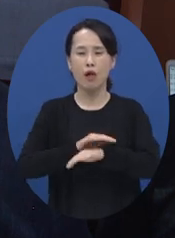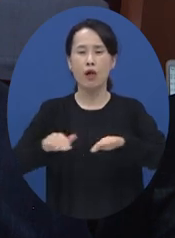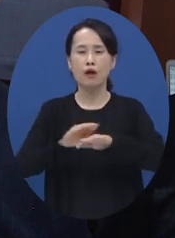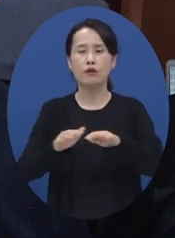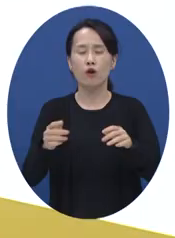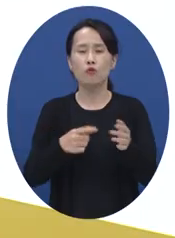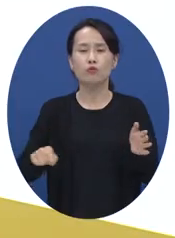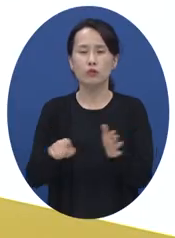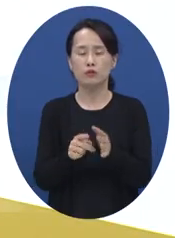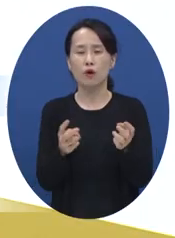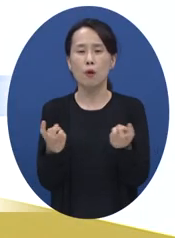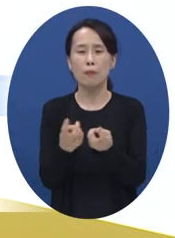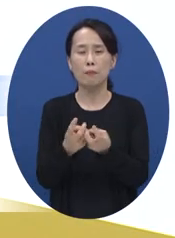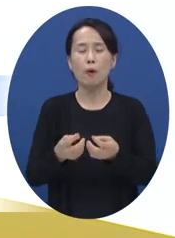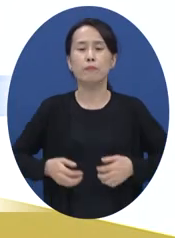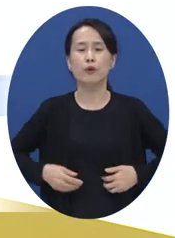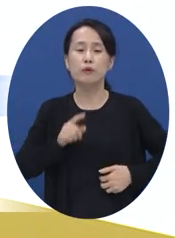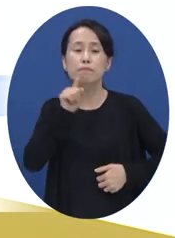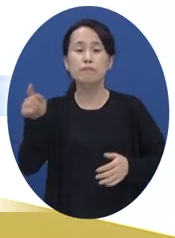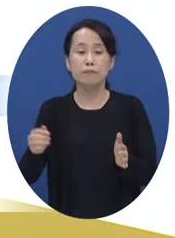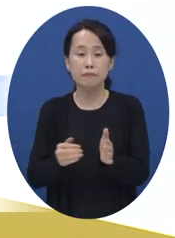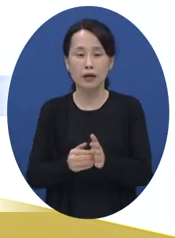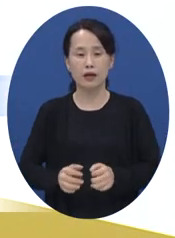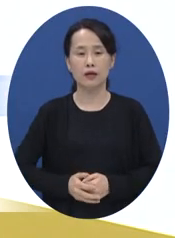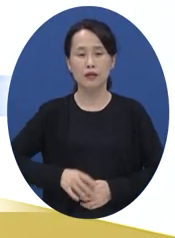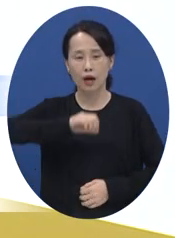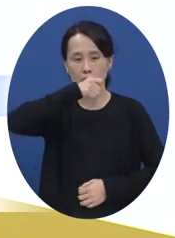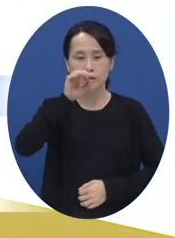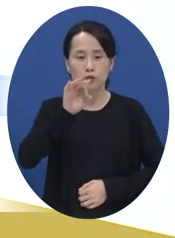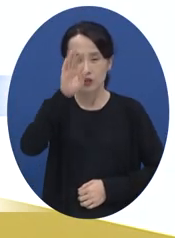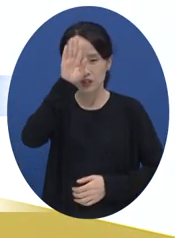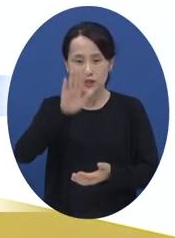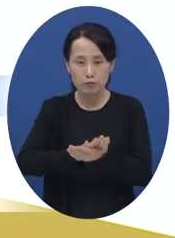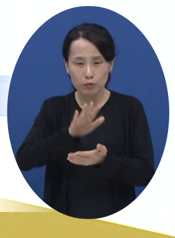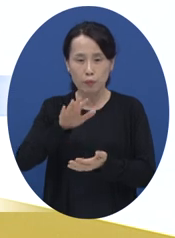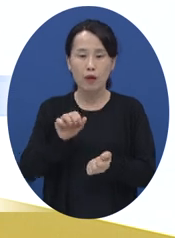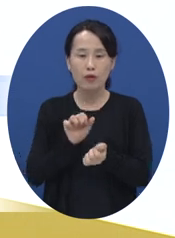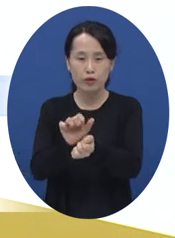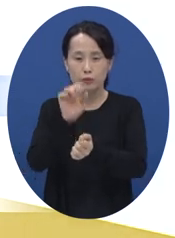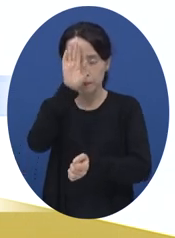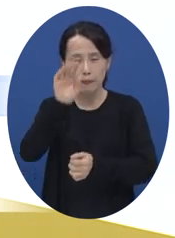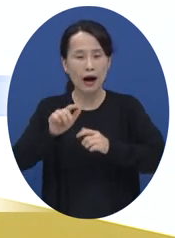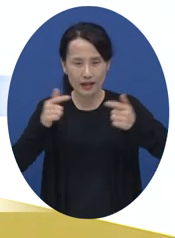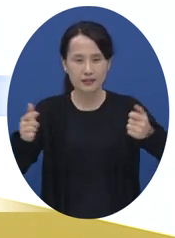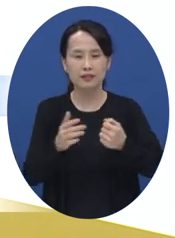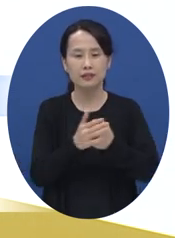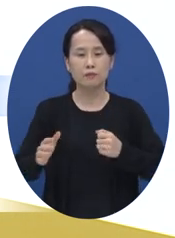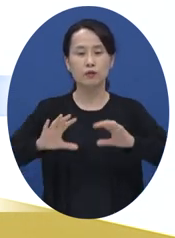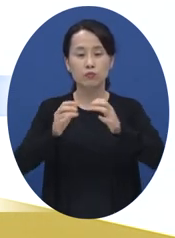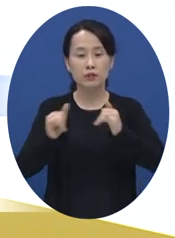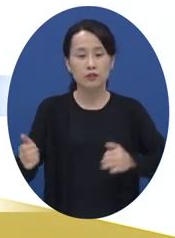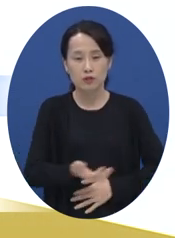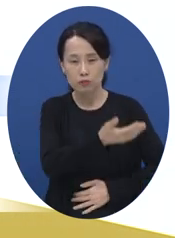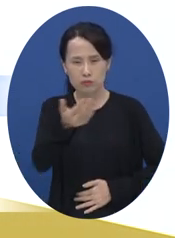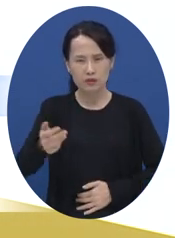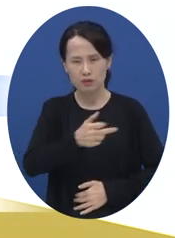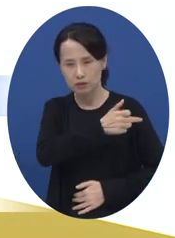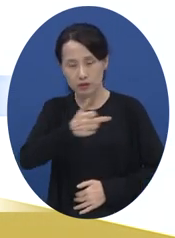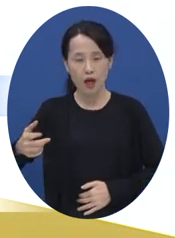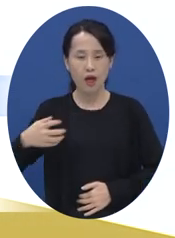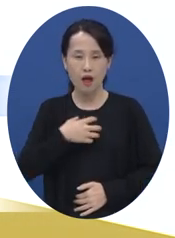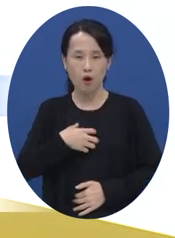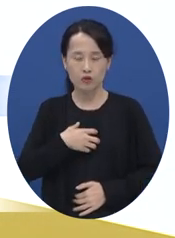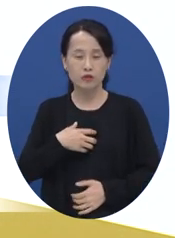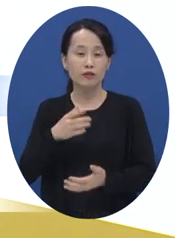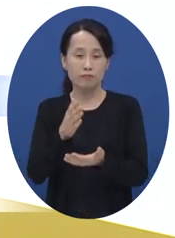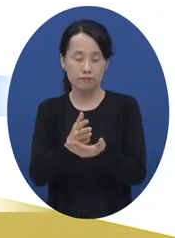들어갔습니다. 아프리카 돼지열병은 인수공통 전염병이 아니기 때문에 국민 여러분들께서는 큰